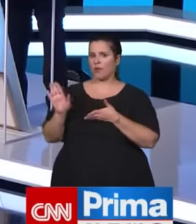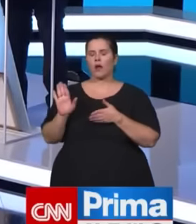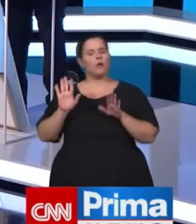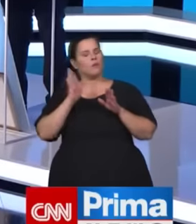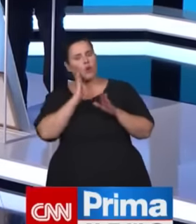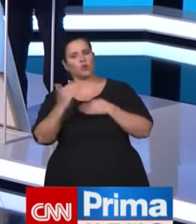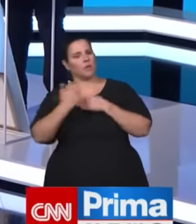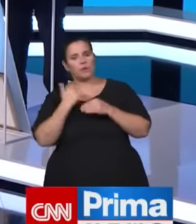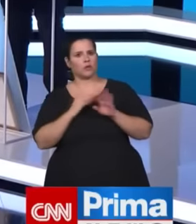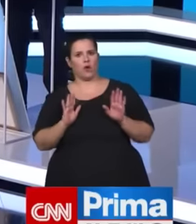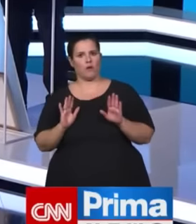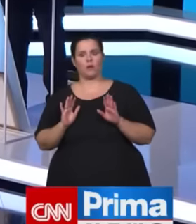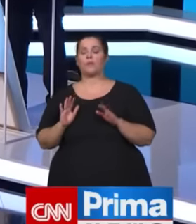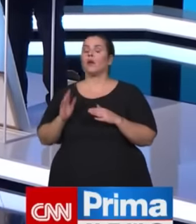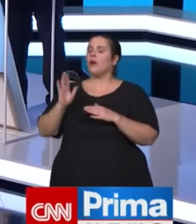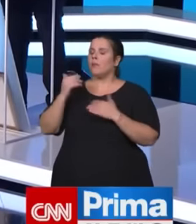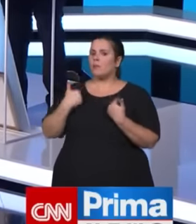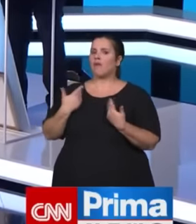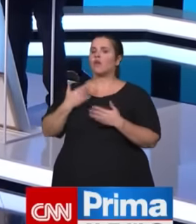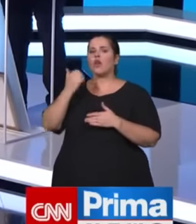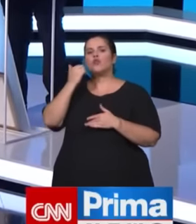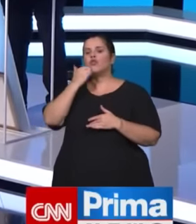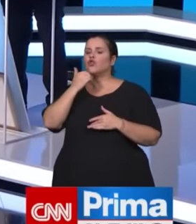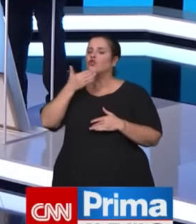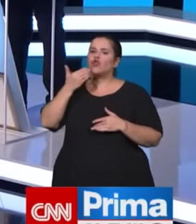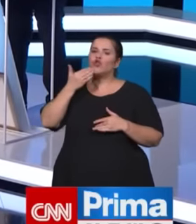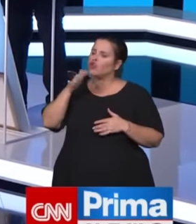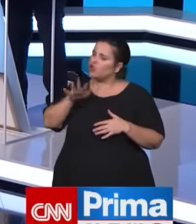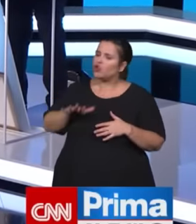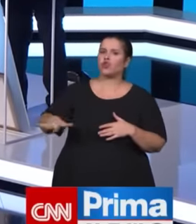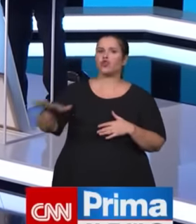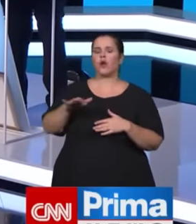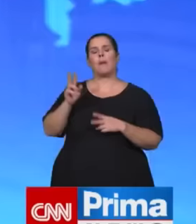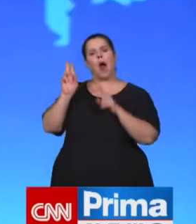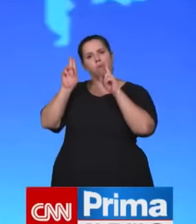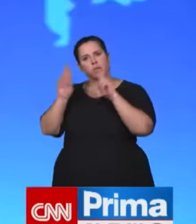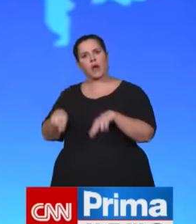České republiky, mají právo.